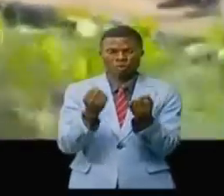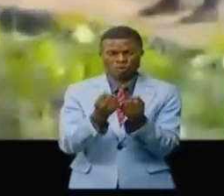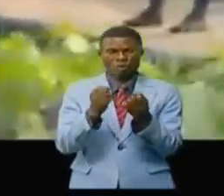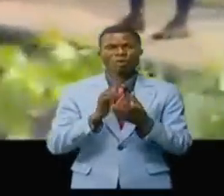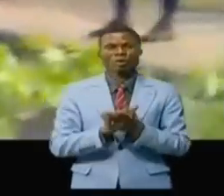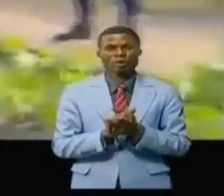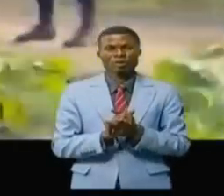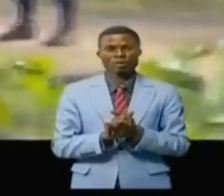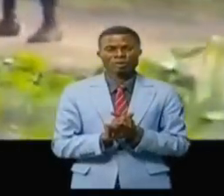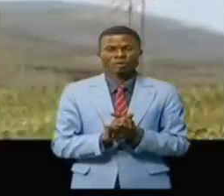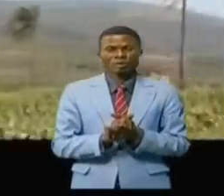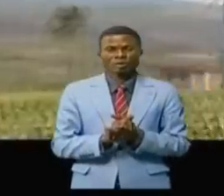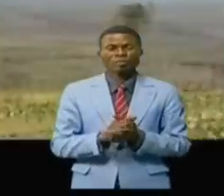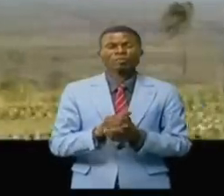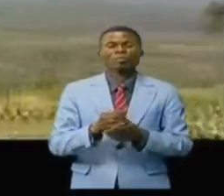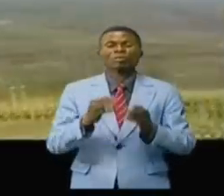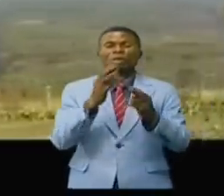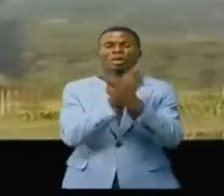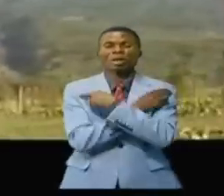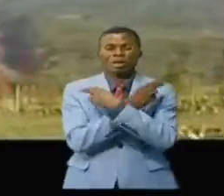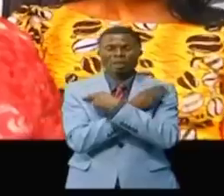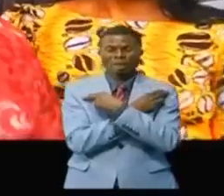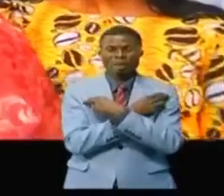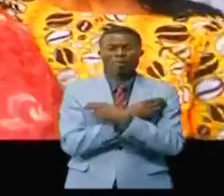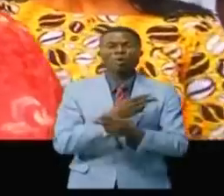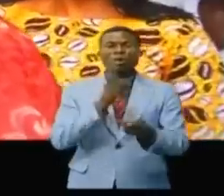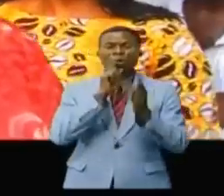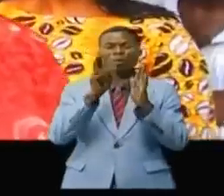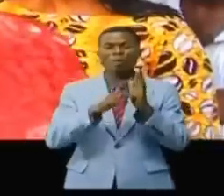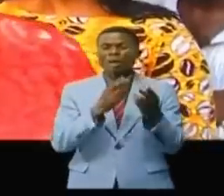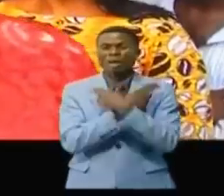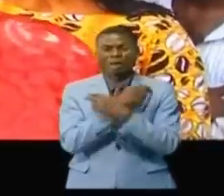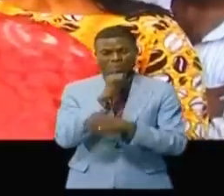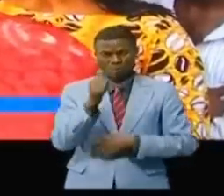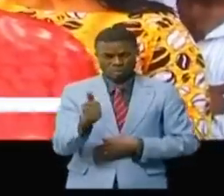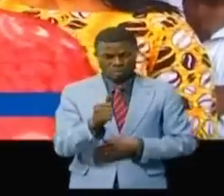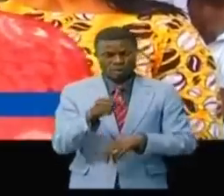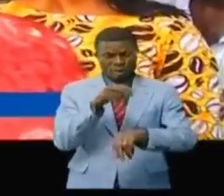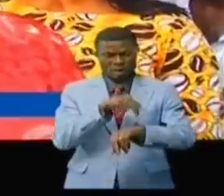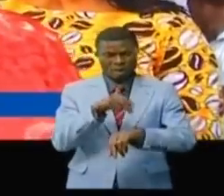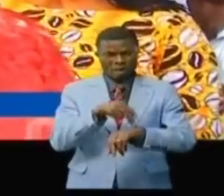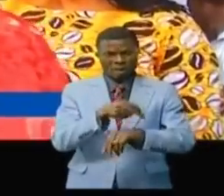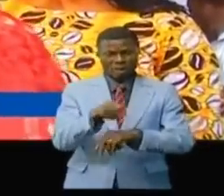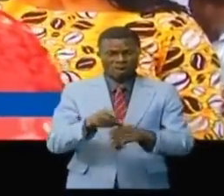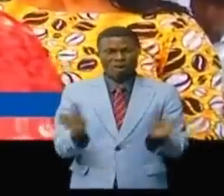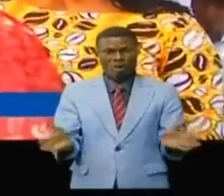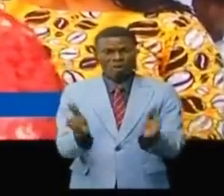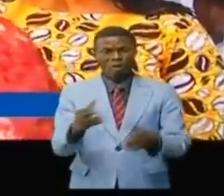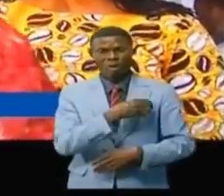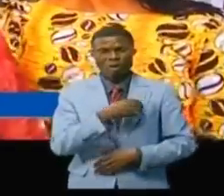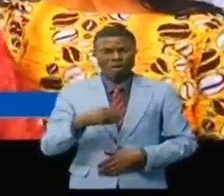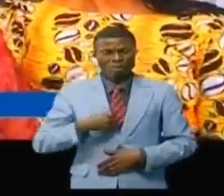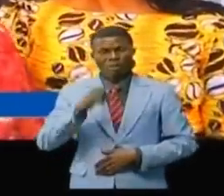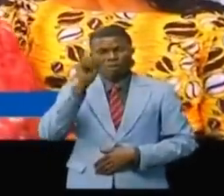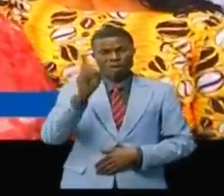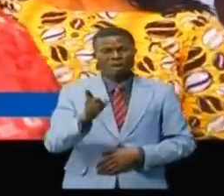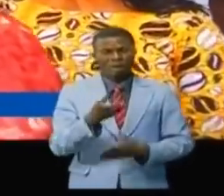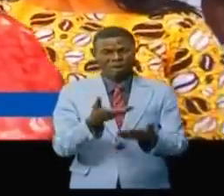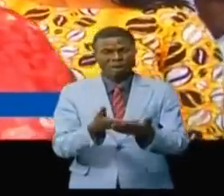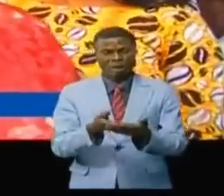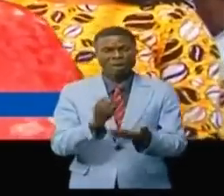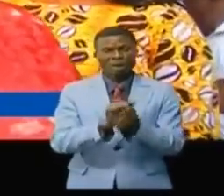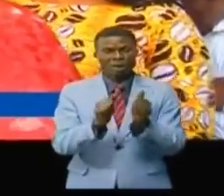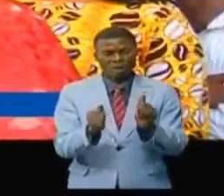C'était des vacances parlementaires sans repos. Nous avons pendant cette période encadré une centaine de femmes, des